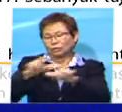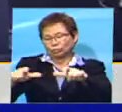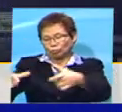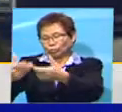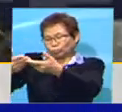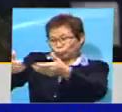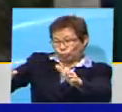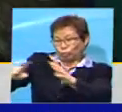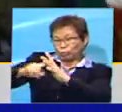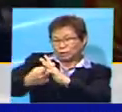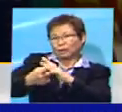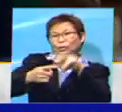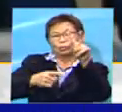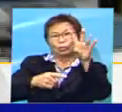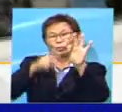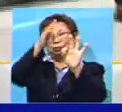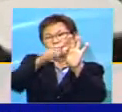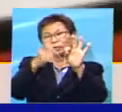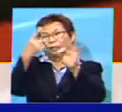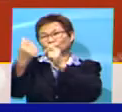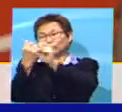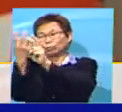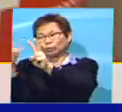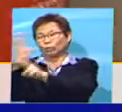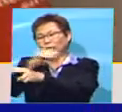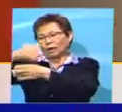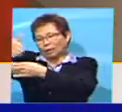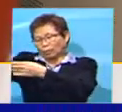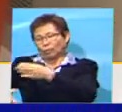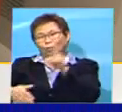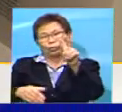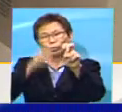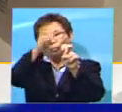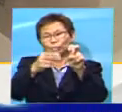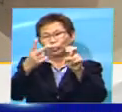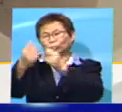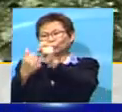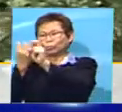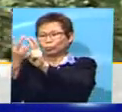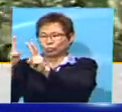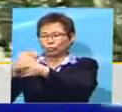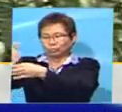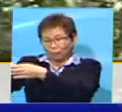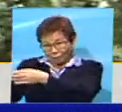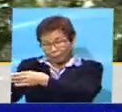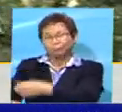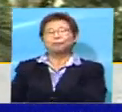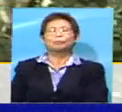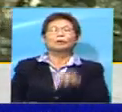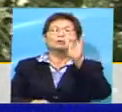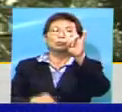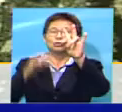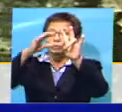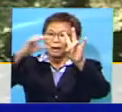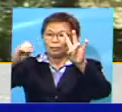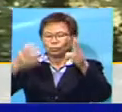terbuka bermula pada 29 November 2016 dan berakhir pada 20 Februari 2017. Sebanyak 7